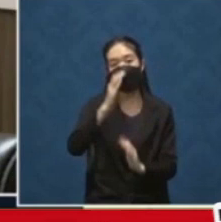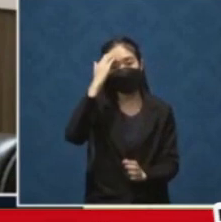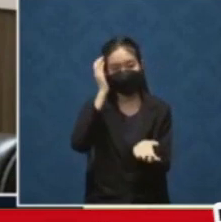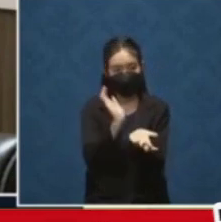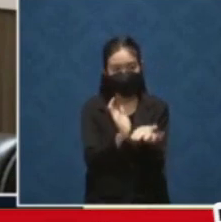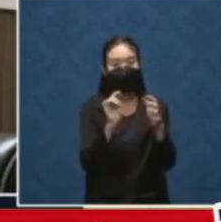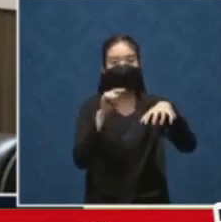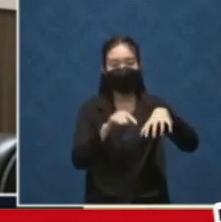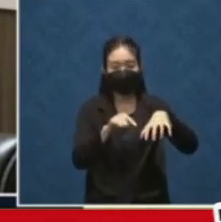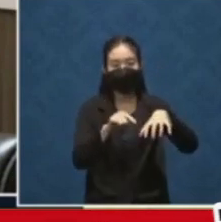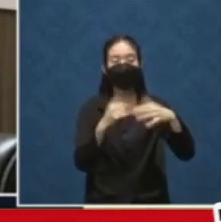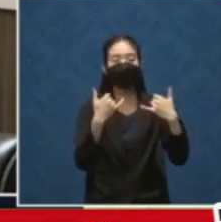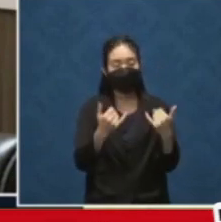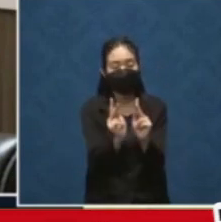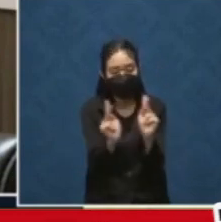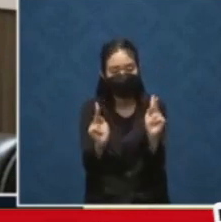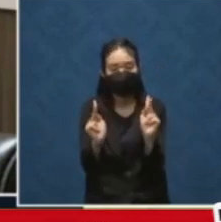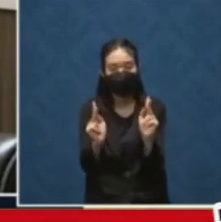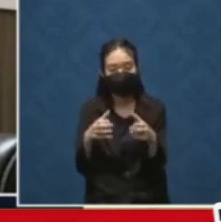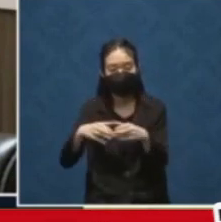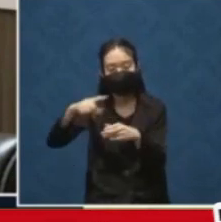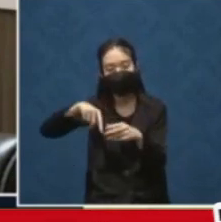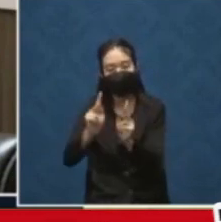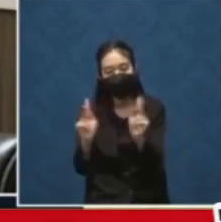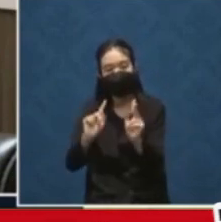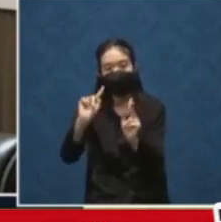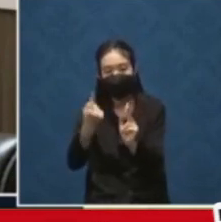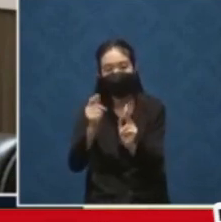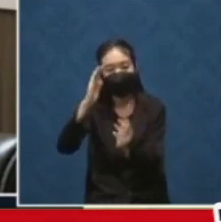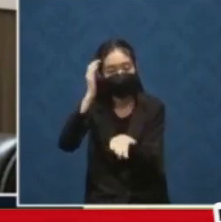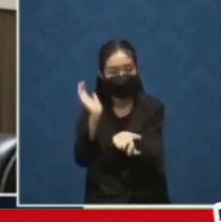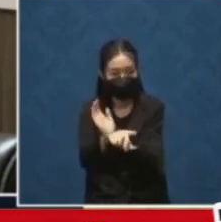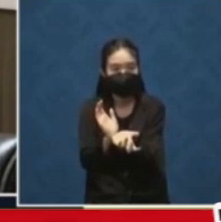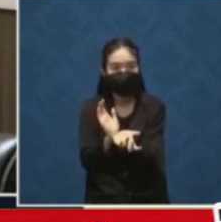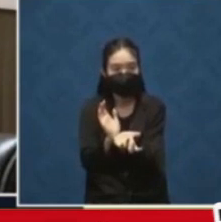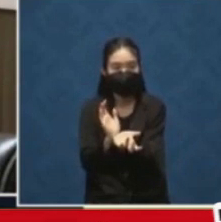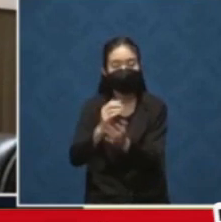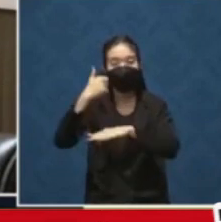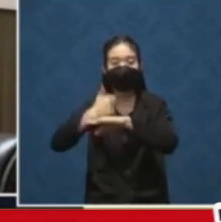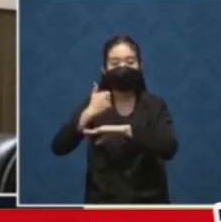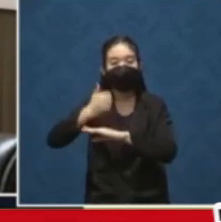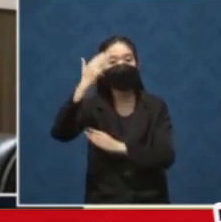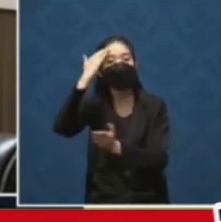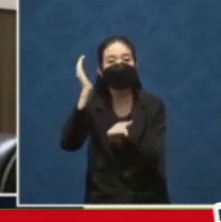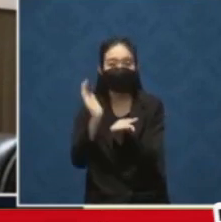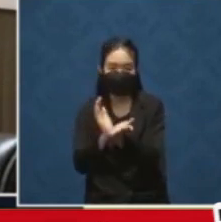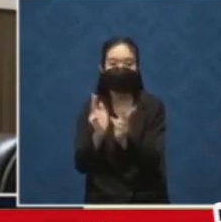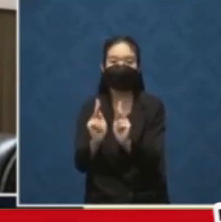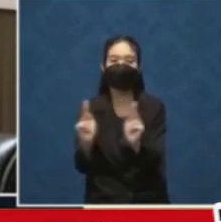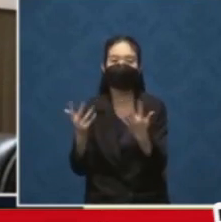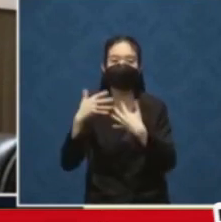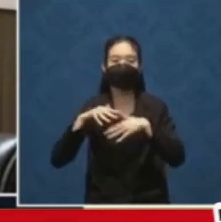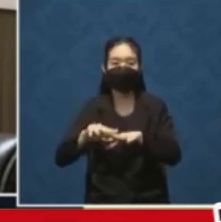ของทำรณภชาติซึกได้ตั้คณกรฐานาการขึมาตัสอบอกขนดหนึ่ระดับทางนหือชาิมีผช่วยผู้กัทวงชาติน้าน